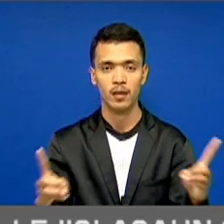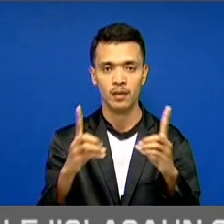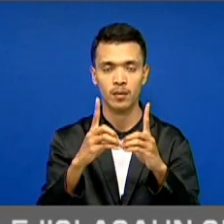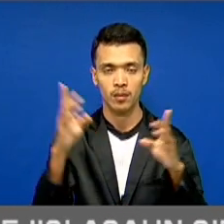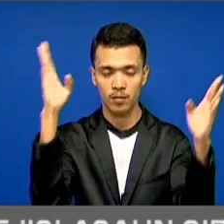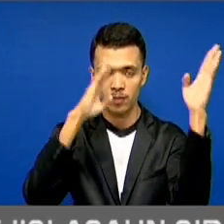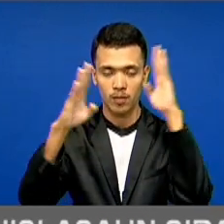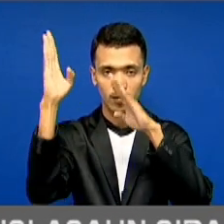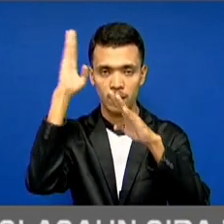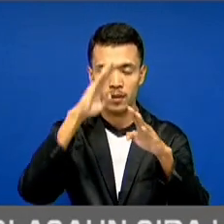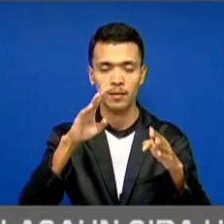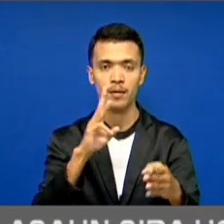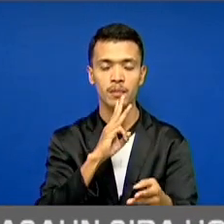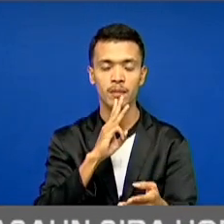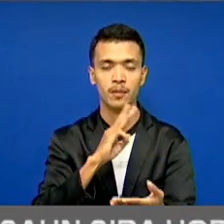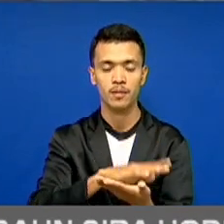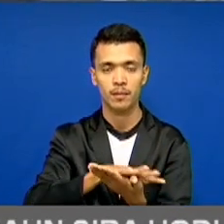enfrenta problemas bemões.